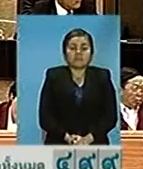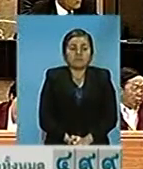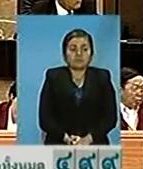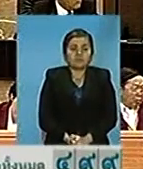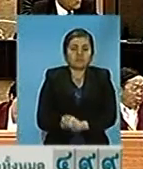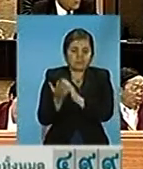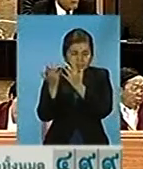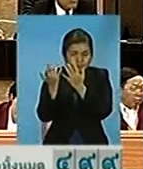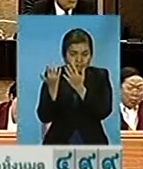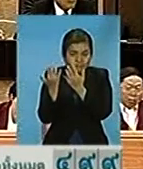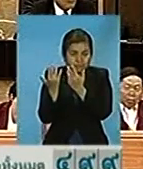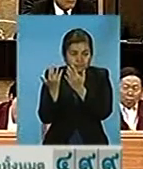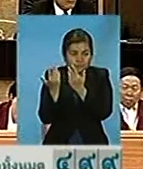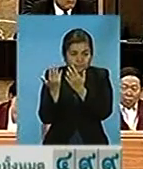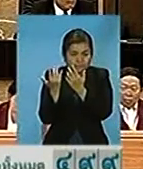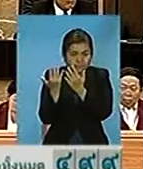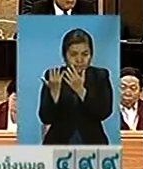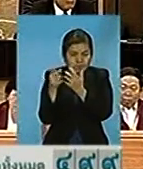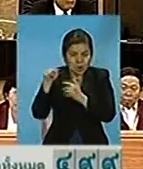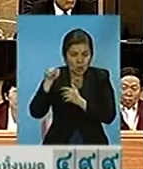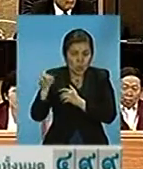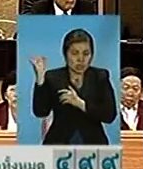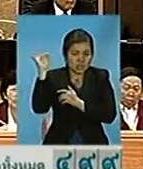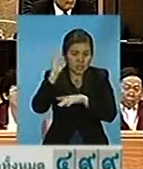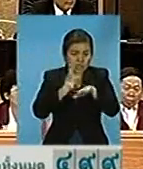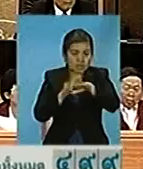เดี๋ยวนะผมเรียกท่านสมาชิกก่อน